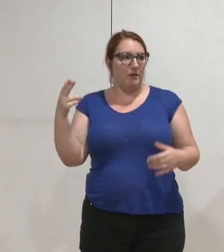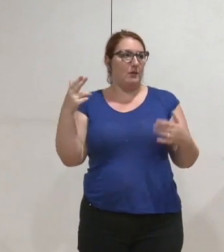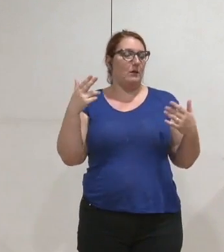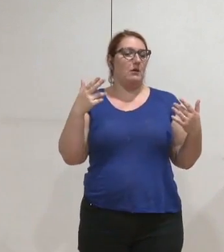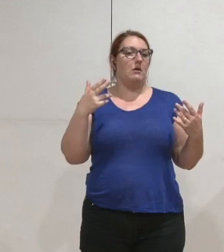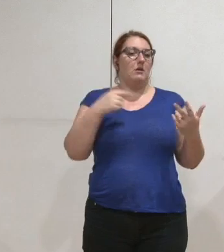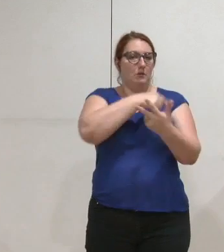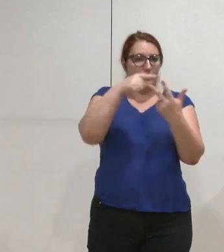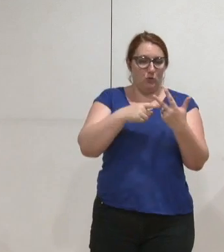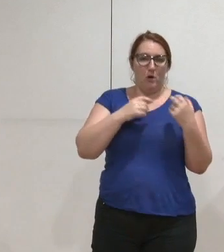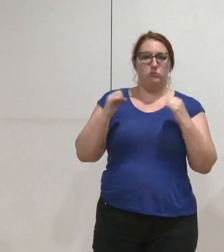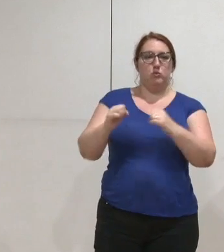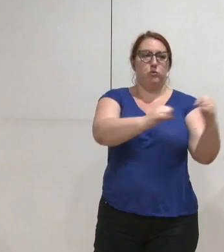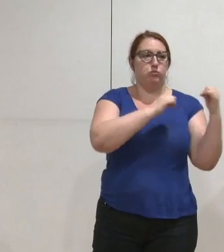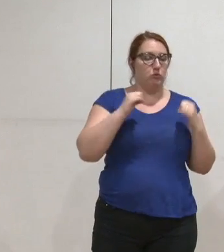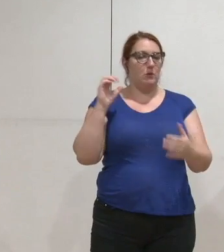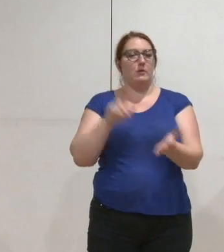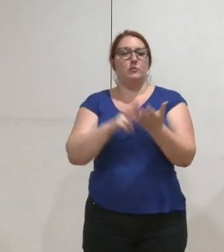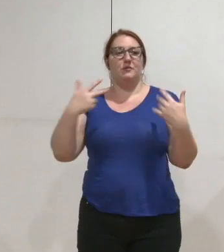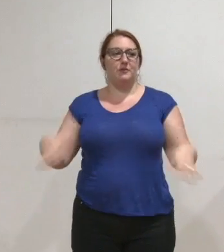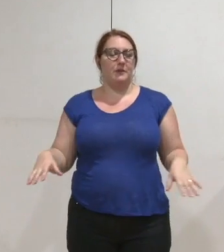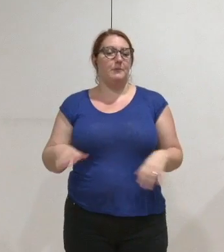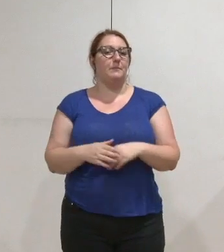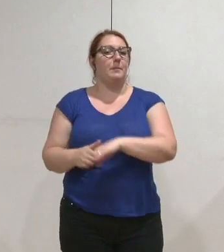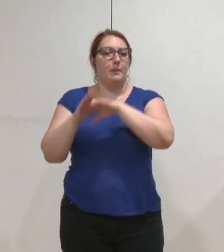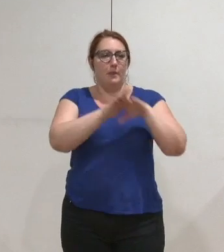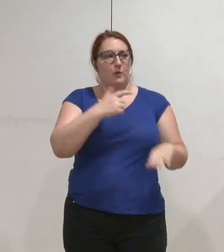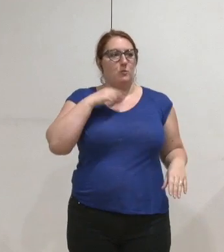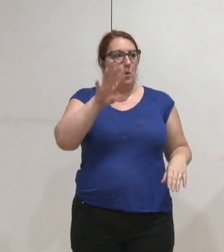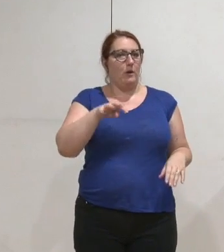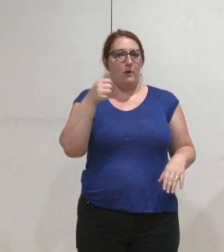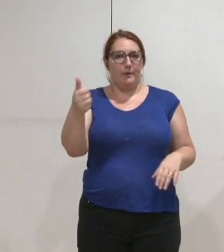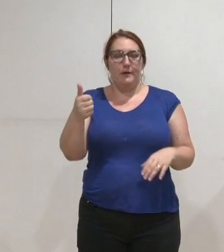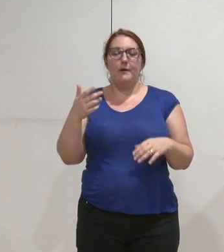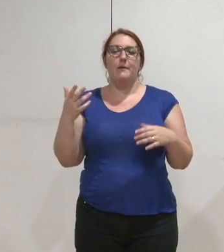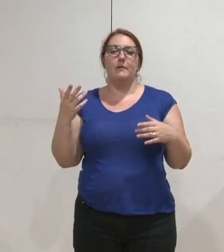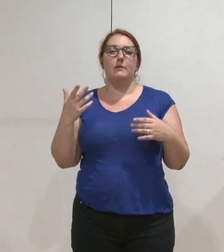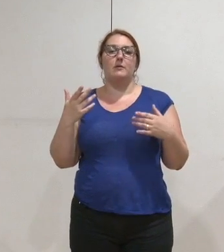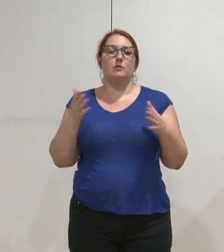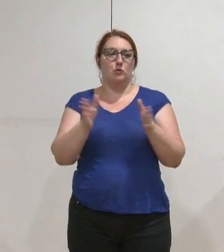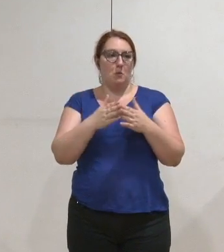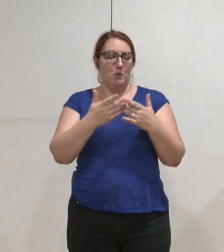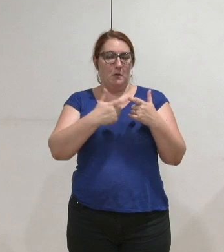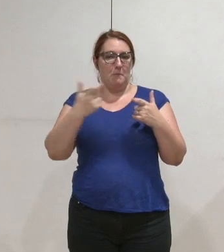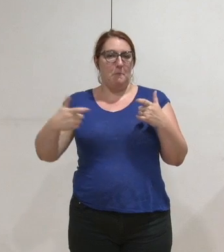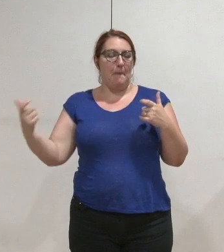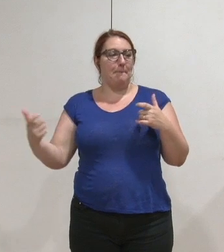rassemblement citoyen de la gauche des écologistes adopté la 41 demande de permis de construire pour actis c'est 9 rue